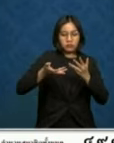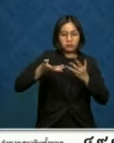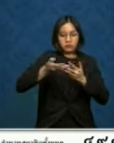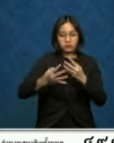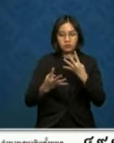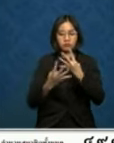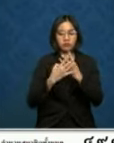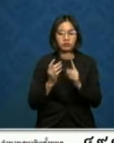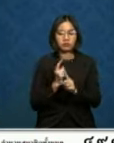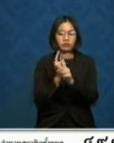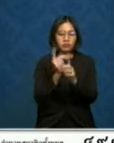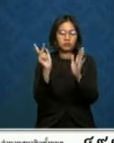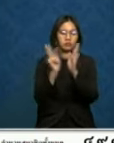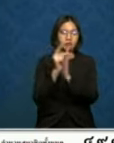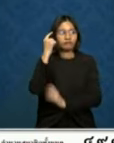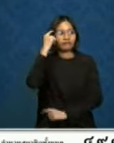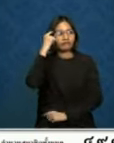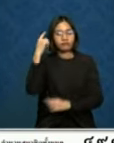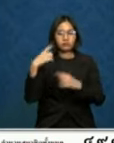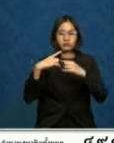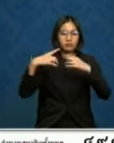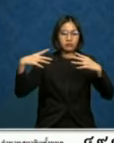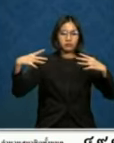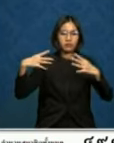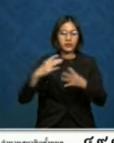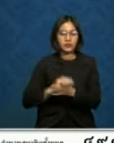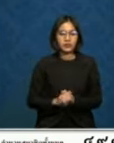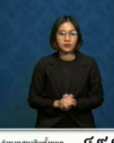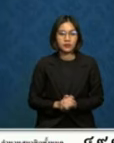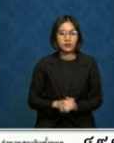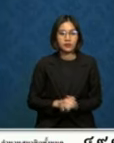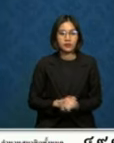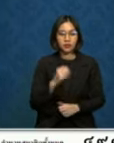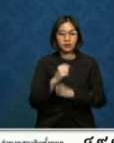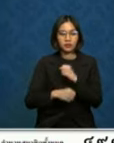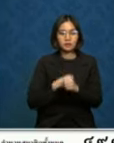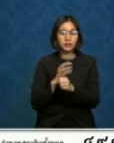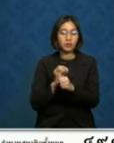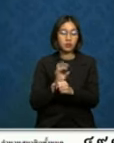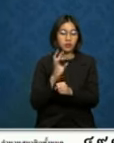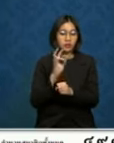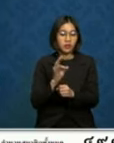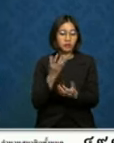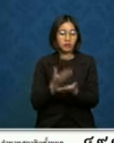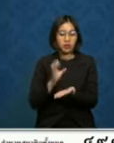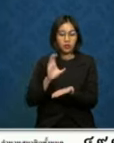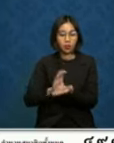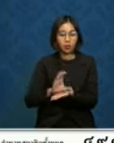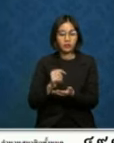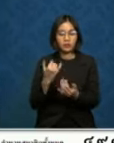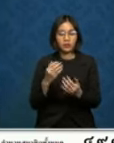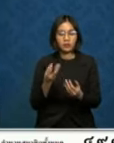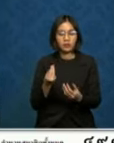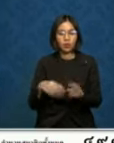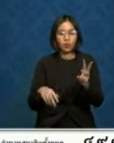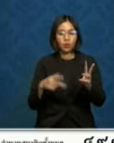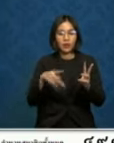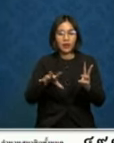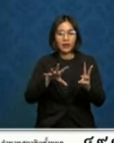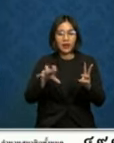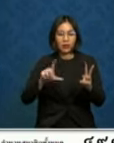ตามมันดาร่ารูลส์ค่ะเกรงว่าจะไม่ตรงตามเป้าค่ะท่านประธานพอเมื่อปี67นะคะงบส่วนนี้อยู่ราวๆ 6,500 ล้